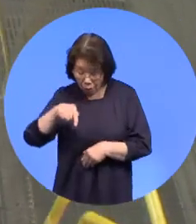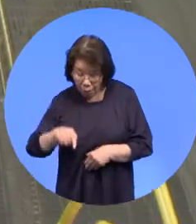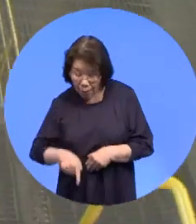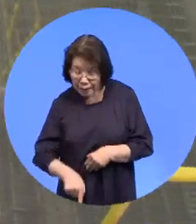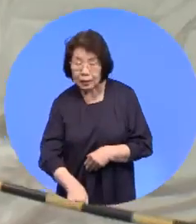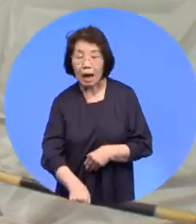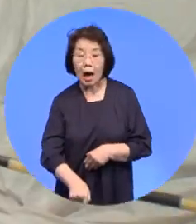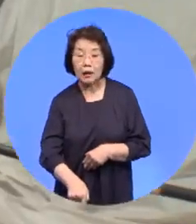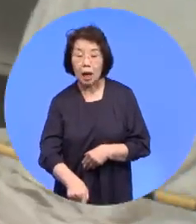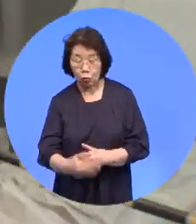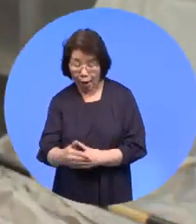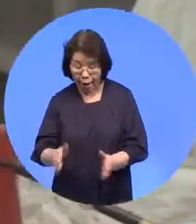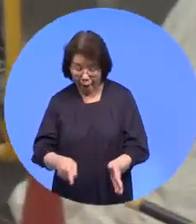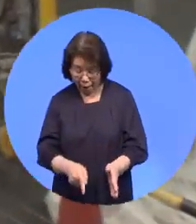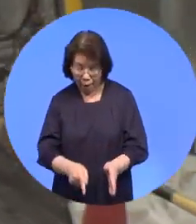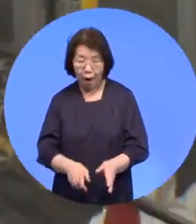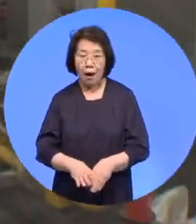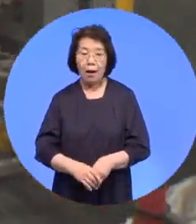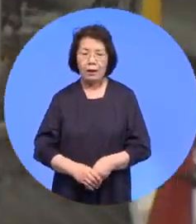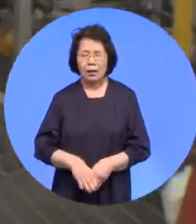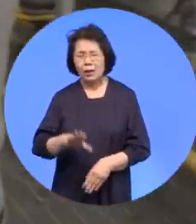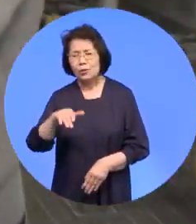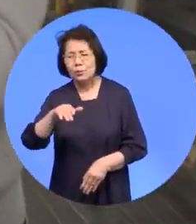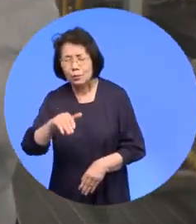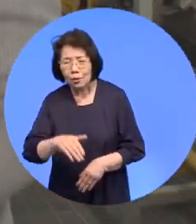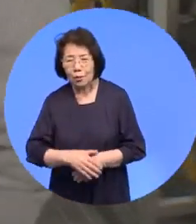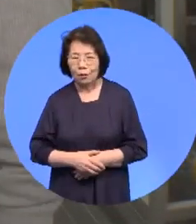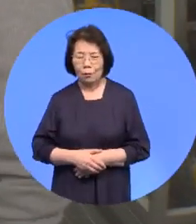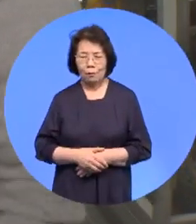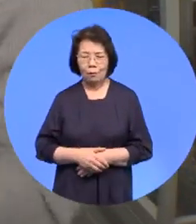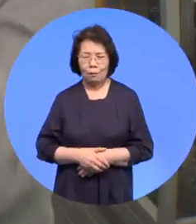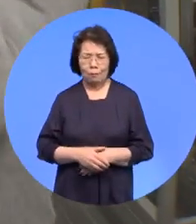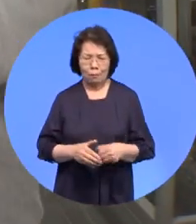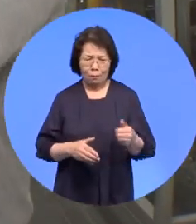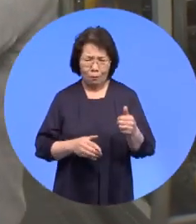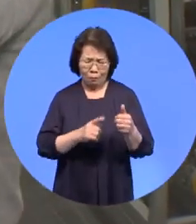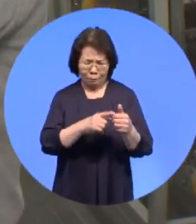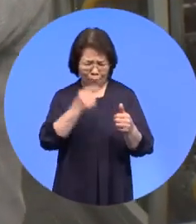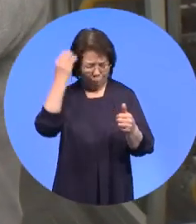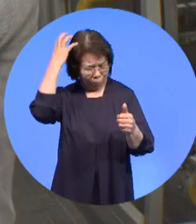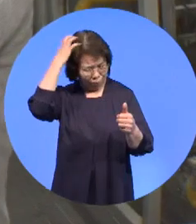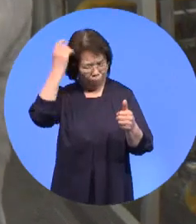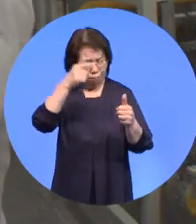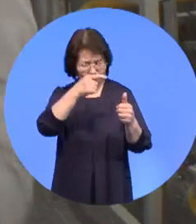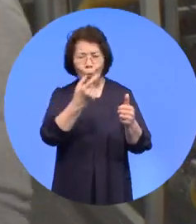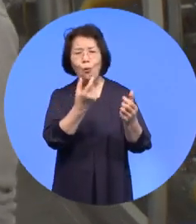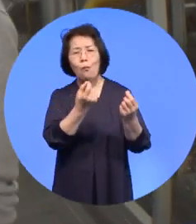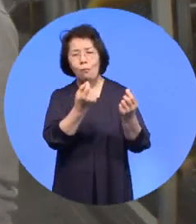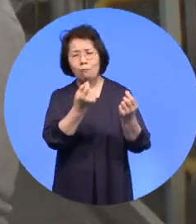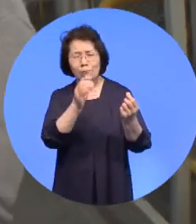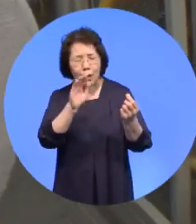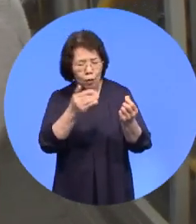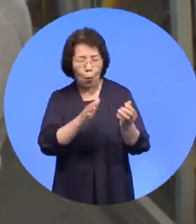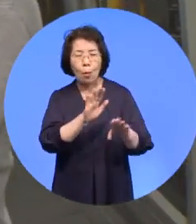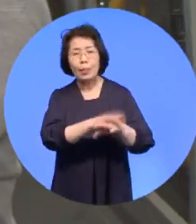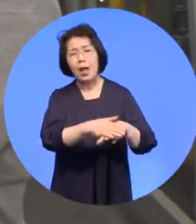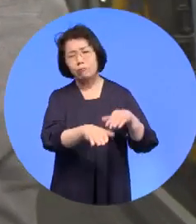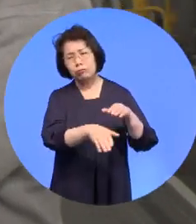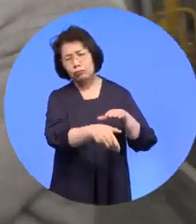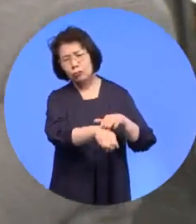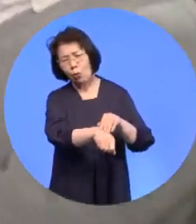です制作じゃねぇあの e 君さんねはい女って夢ってことでございなメインフェイズなんだっけ